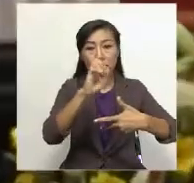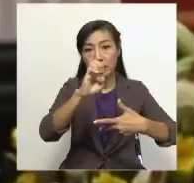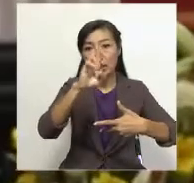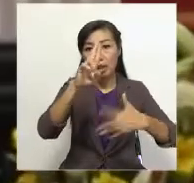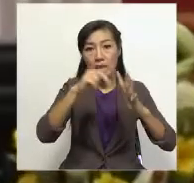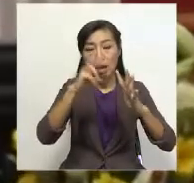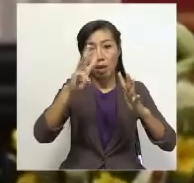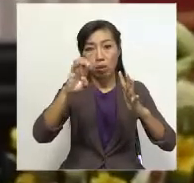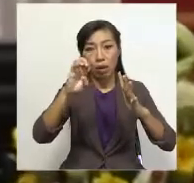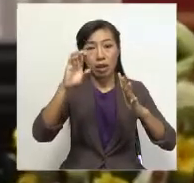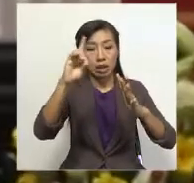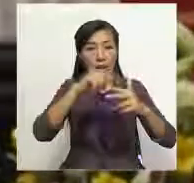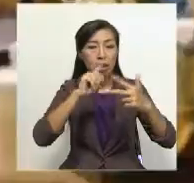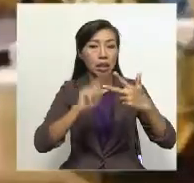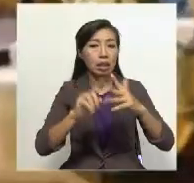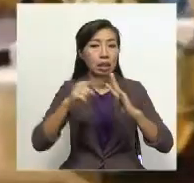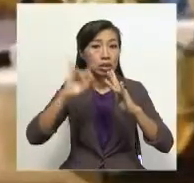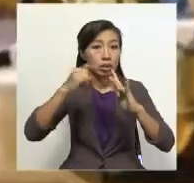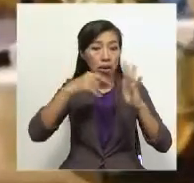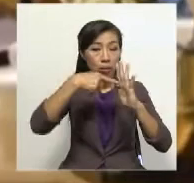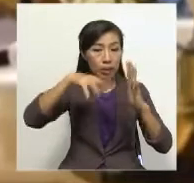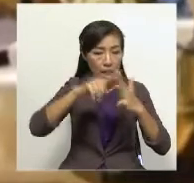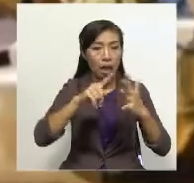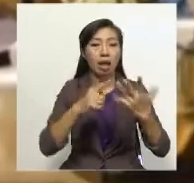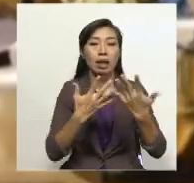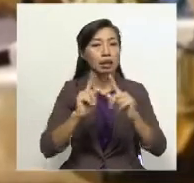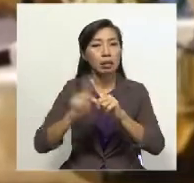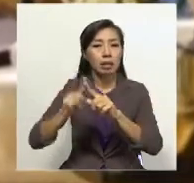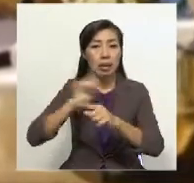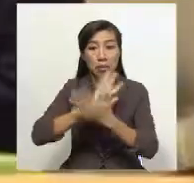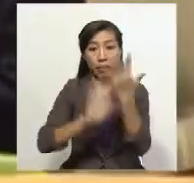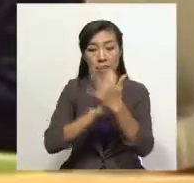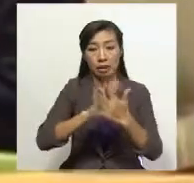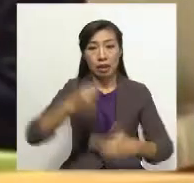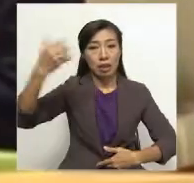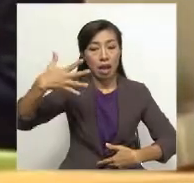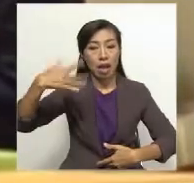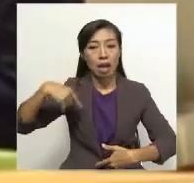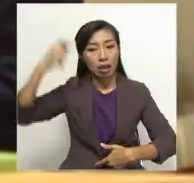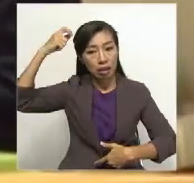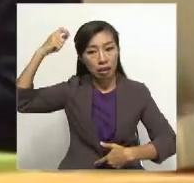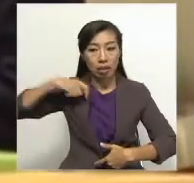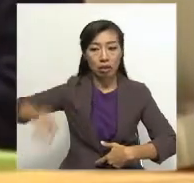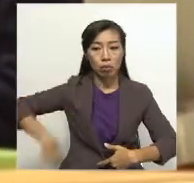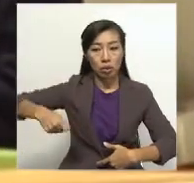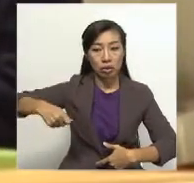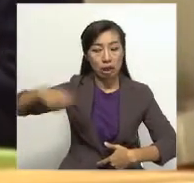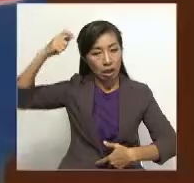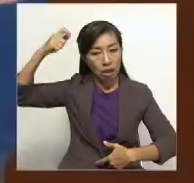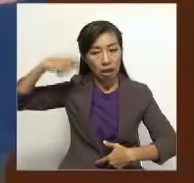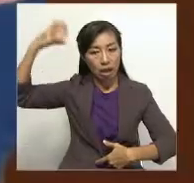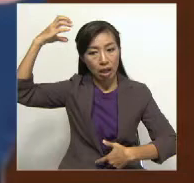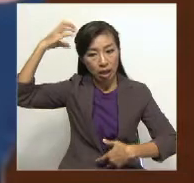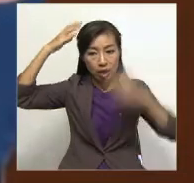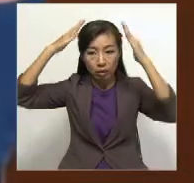ACMEX ที่มี5ประเทศสมาชิกประกอบด้วยกัมพูชาลาวเมียนมาเวียดนามและไทยซึ่งล้วนเ